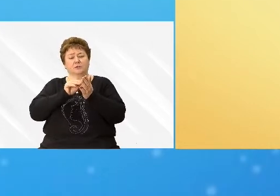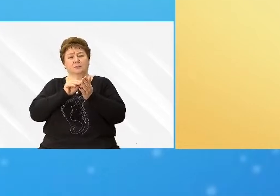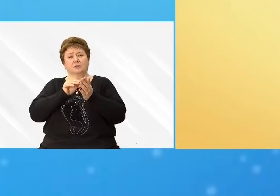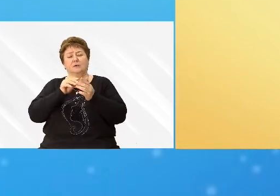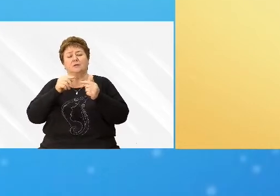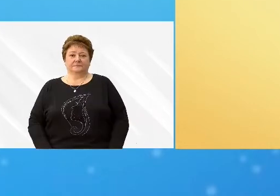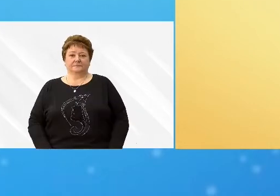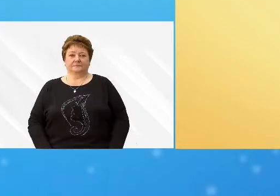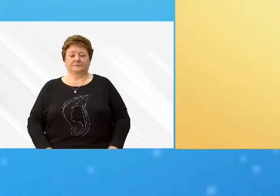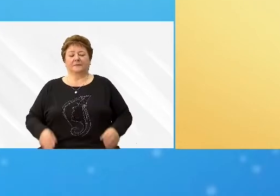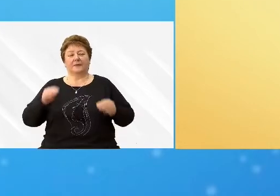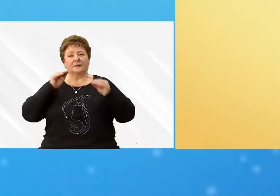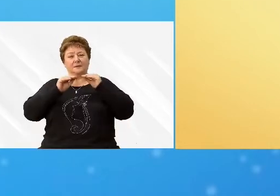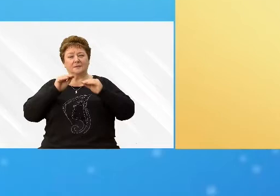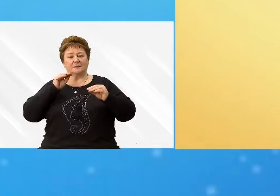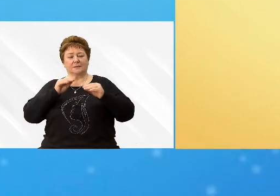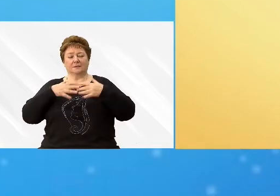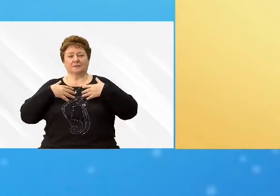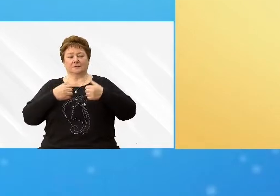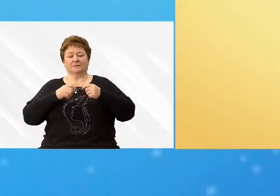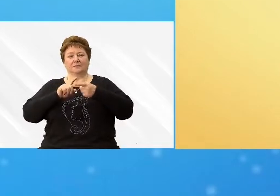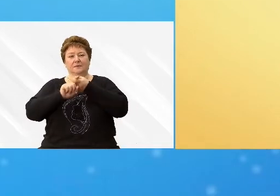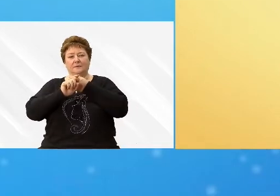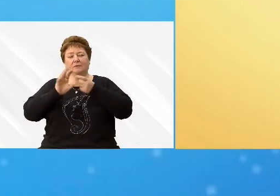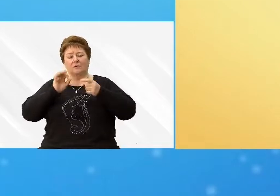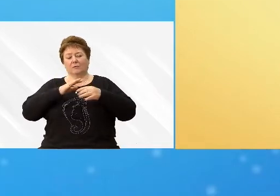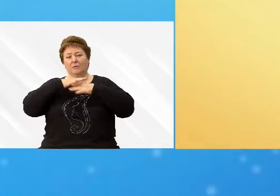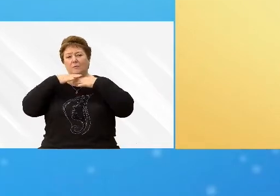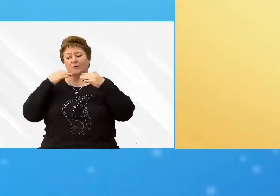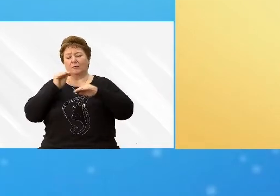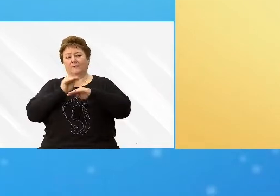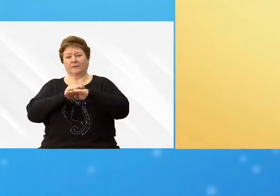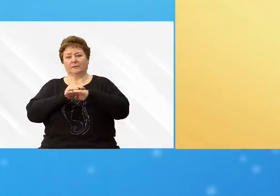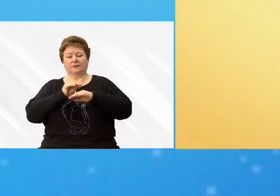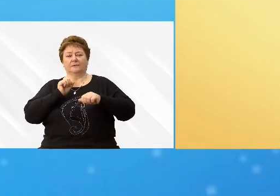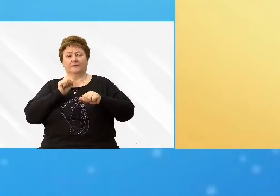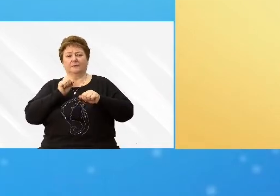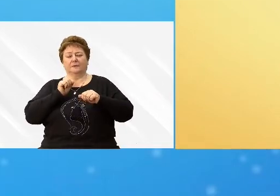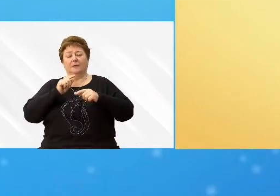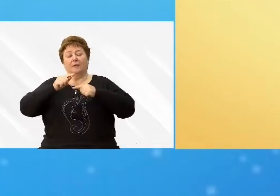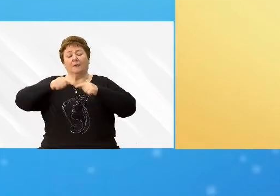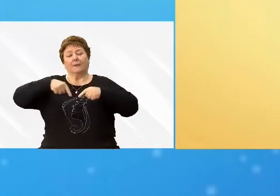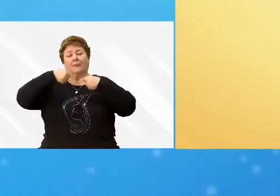человека состояние здоровья зависит от многих факторов наследственности